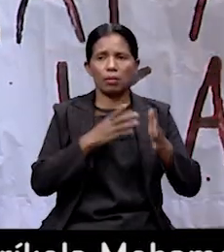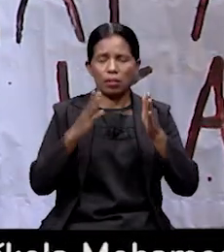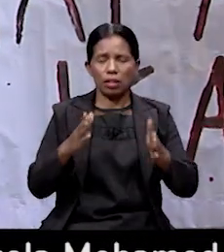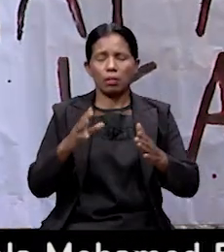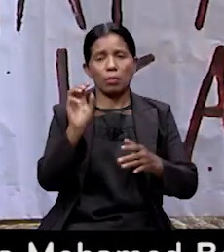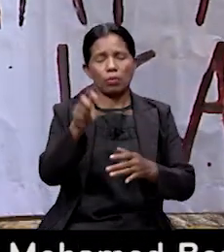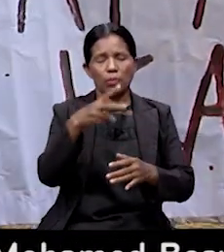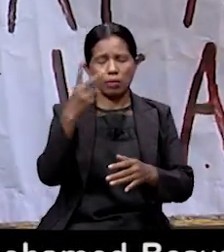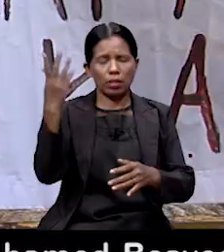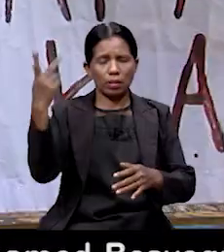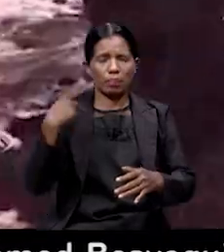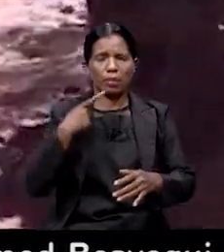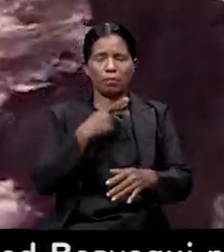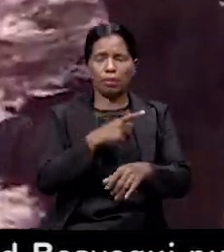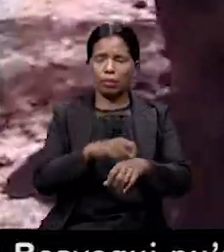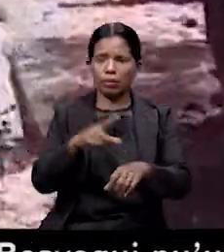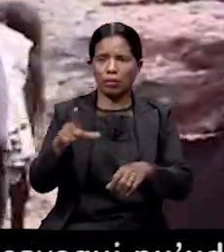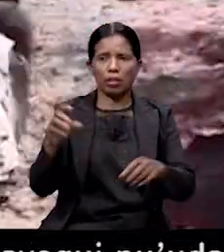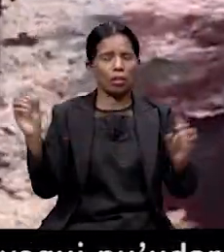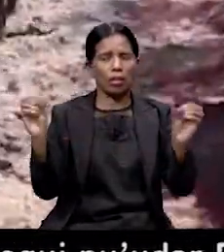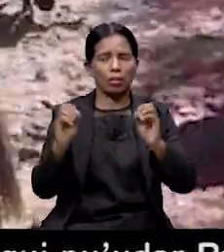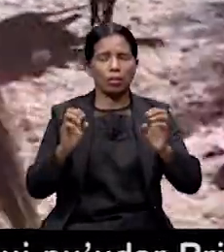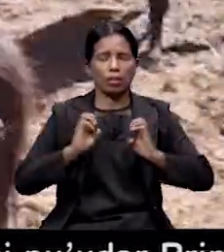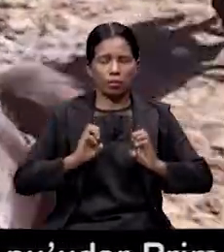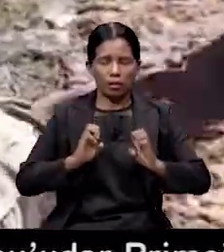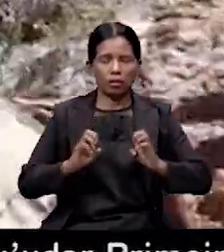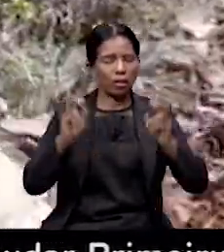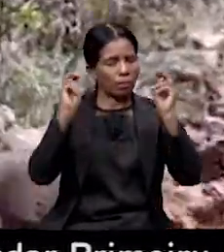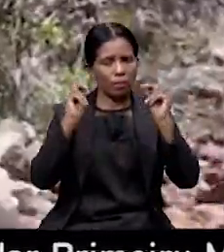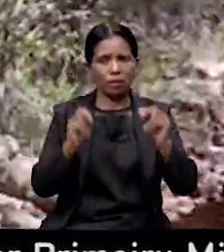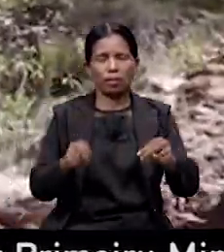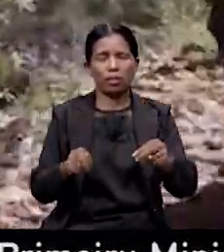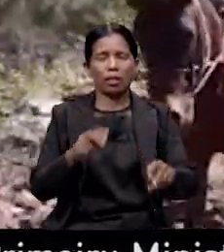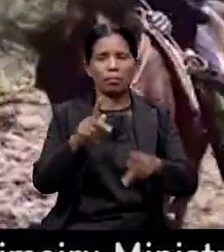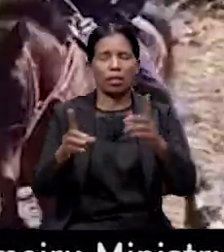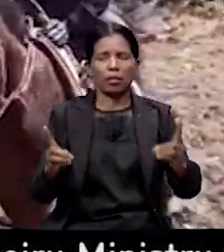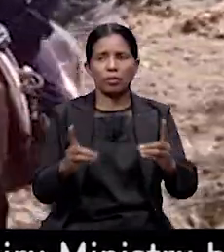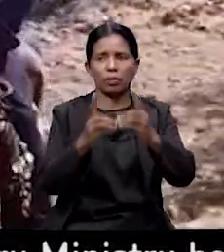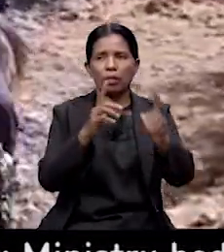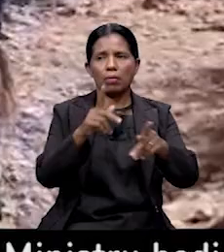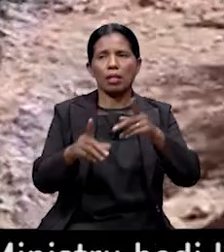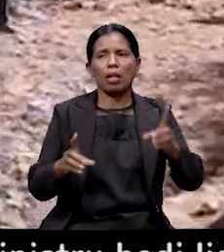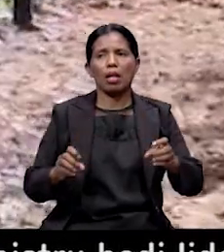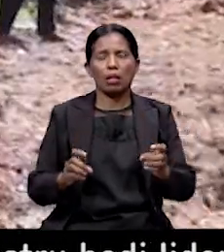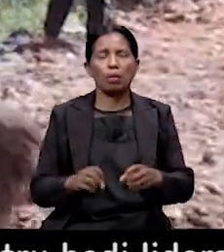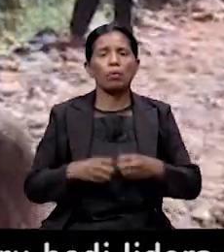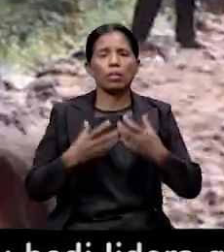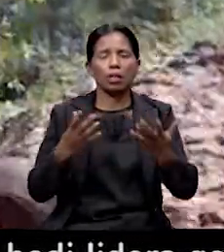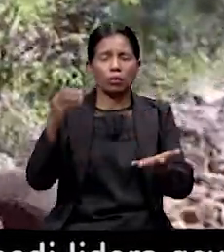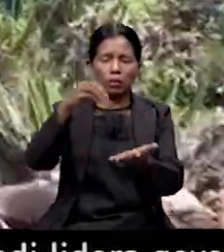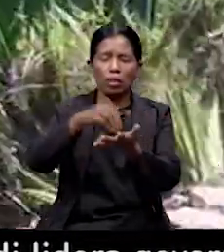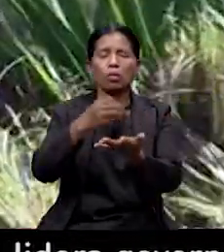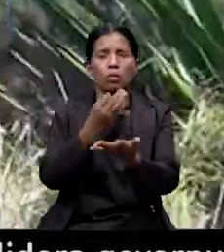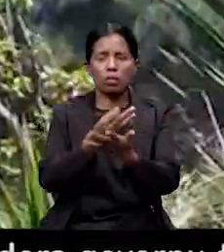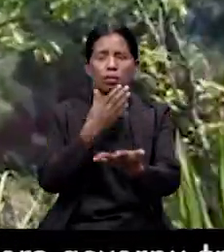rua ia parlamento nasional nela os urgensi no necessidade nebe mak povo enfrenta. E povo enfrenta mak coinsa atu bele ta orçamento